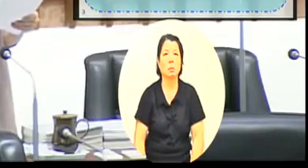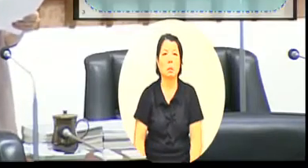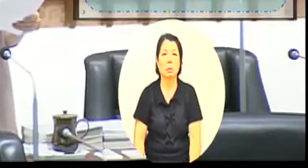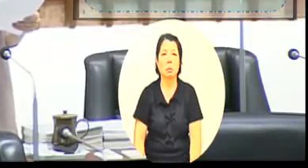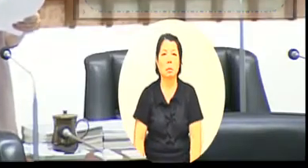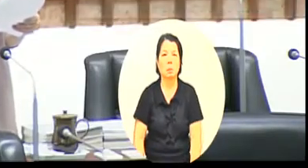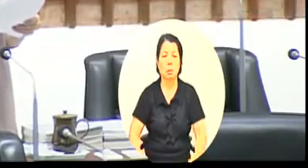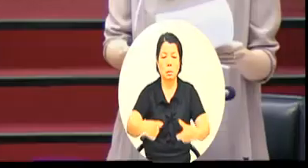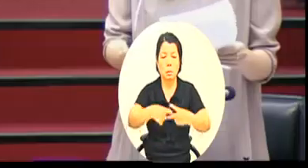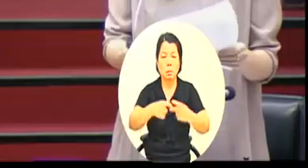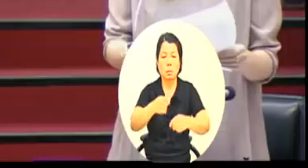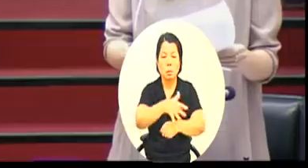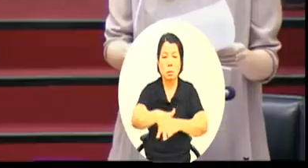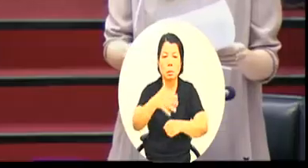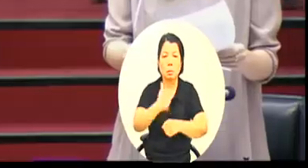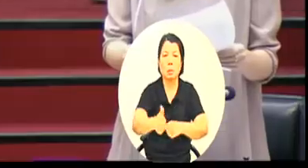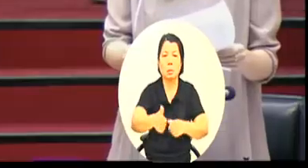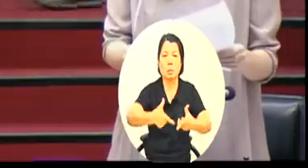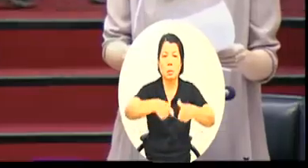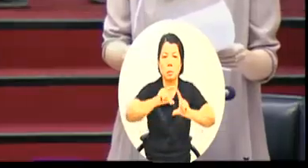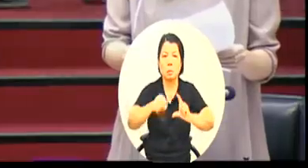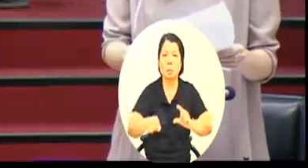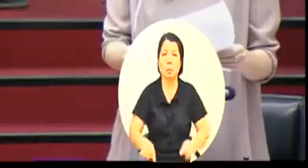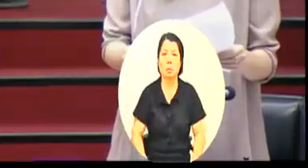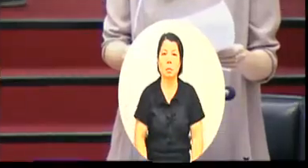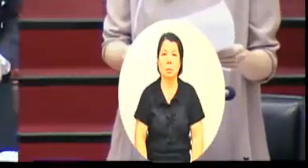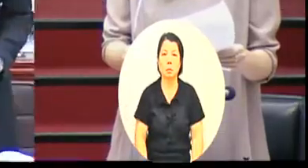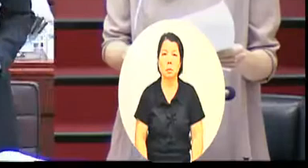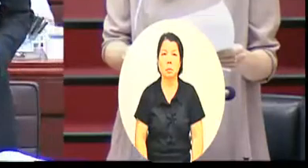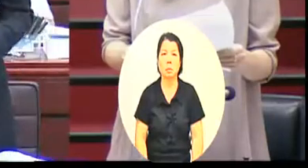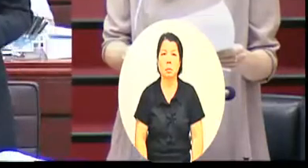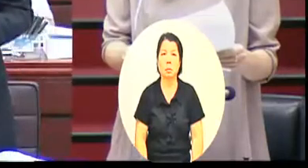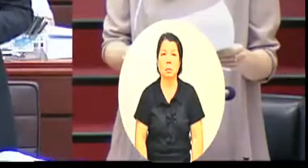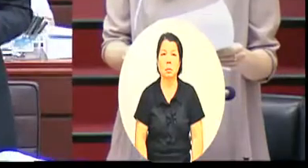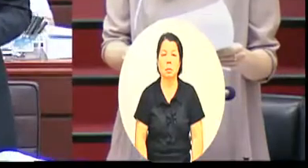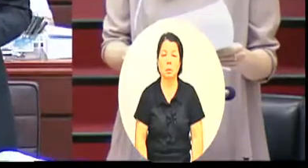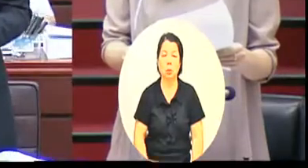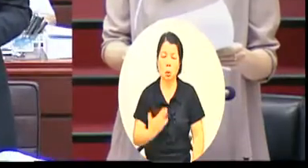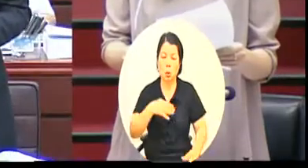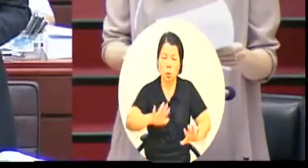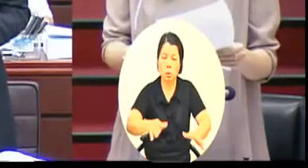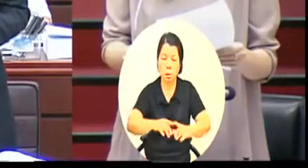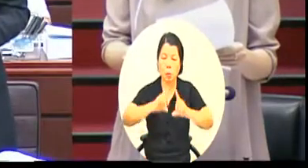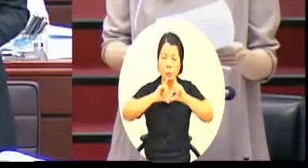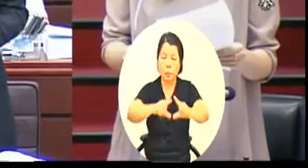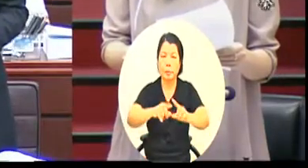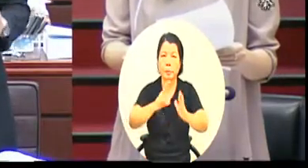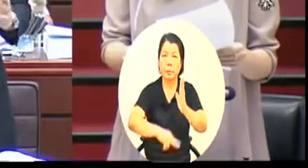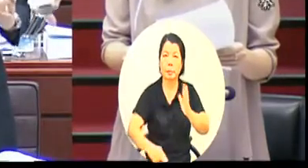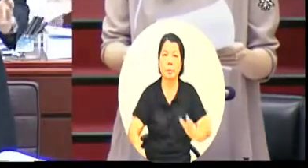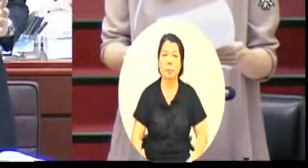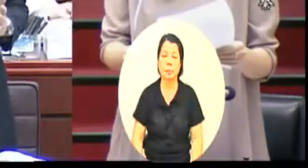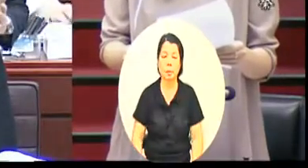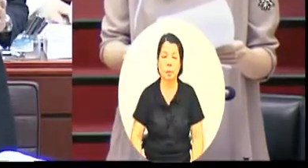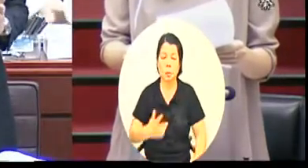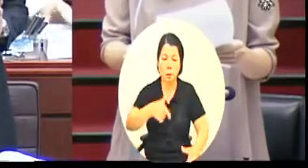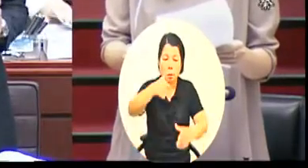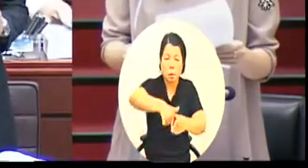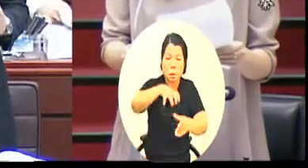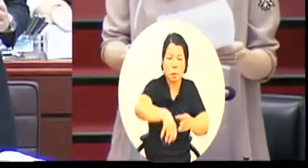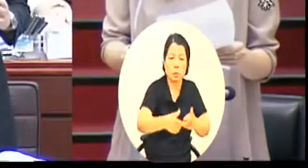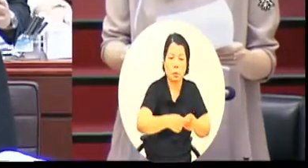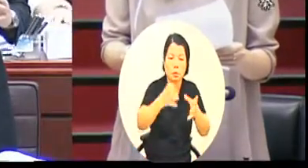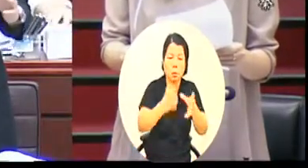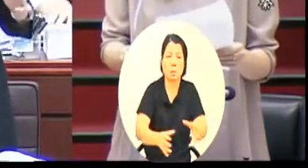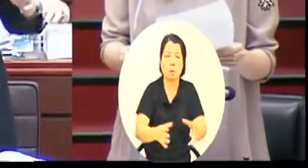李委员请当务。 好，谢谢主席，谢谢李委员。我想跟李议员这边回复了。那事实上，整个加油站设置，